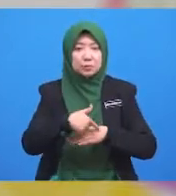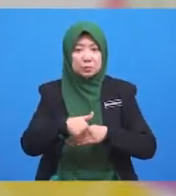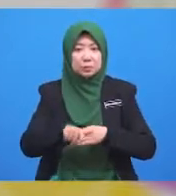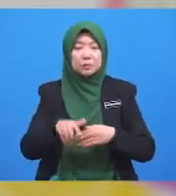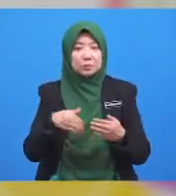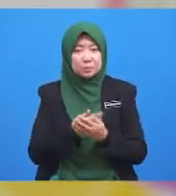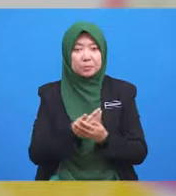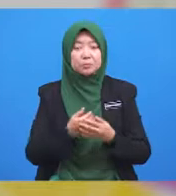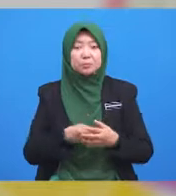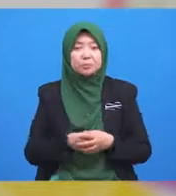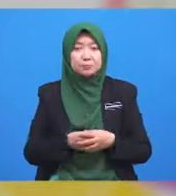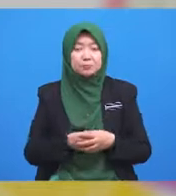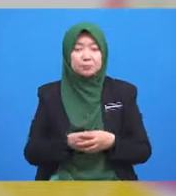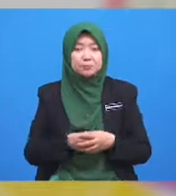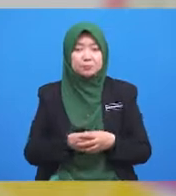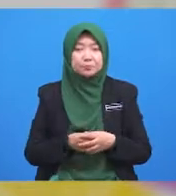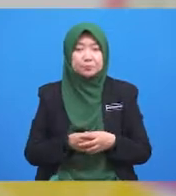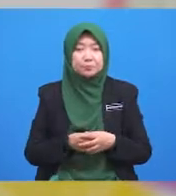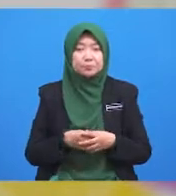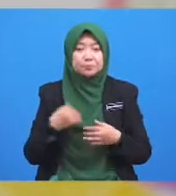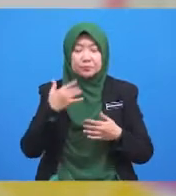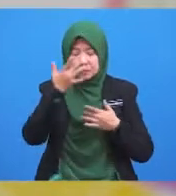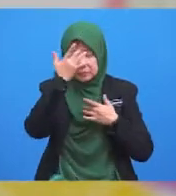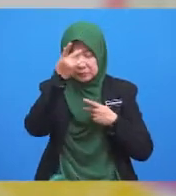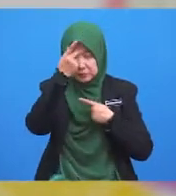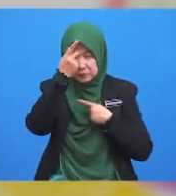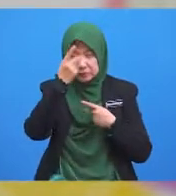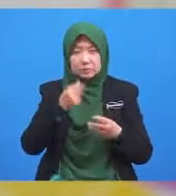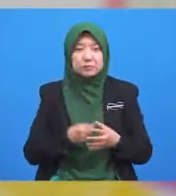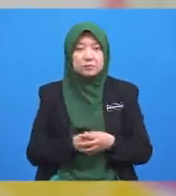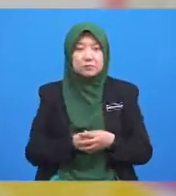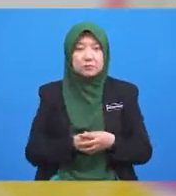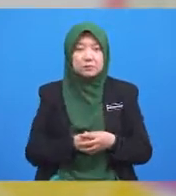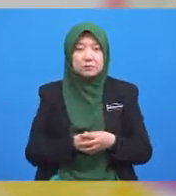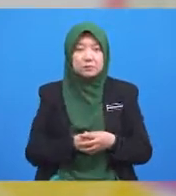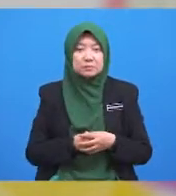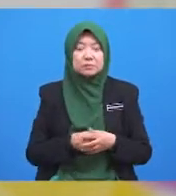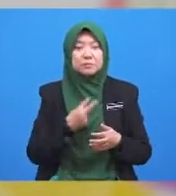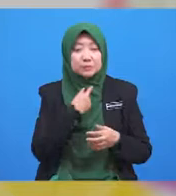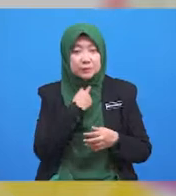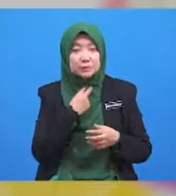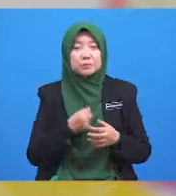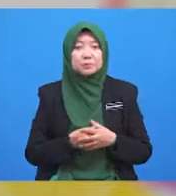baru. 4. Menghidapi kanser. 5. Hamil.